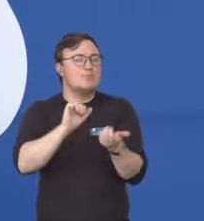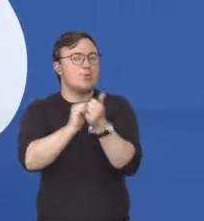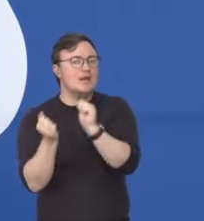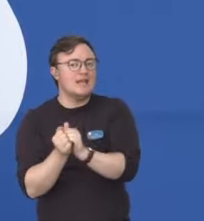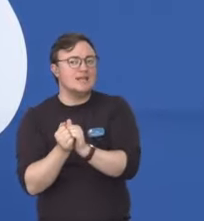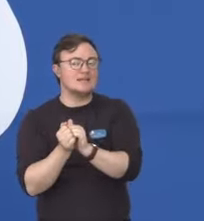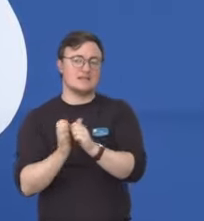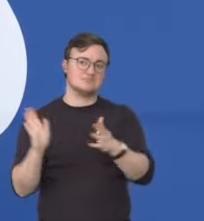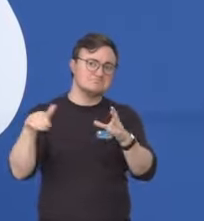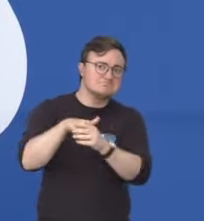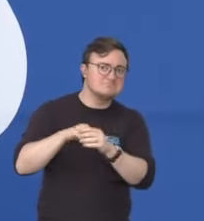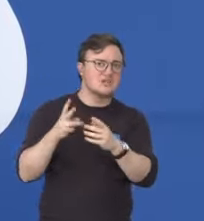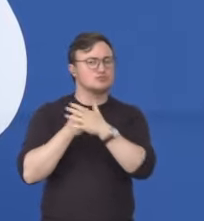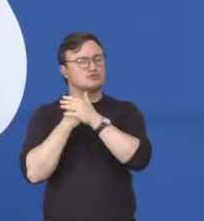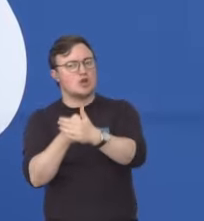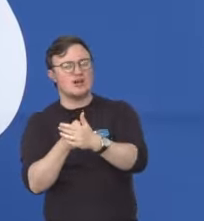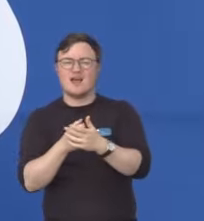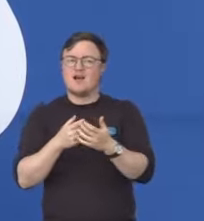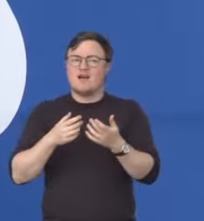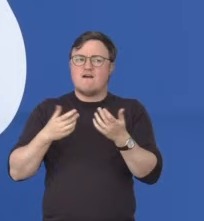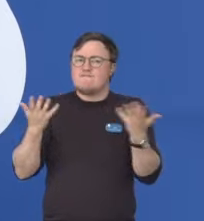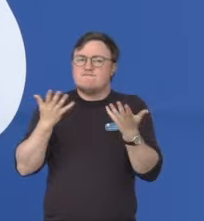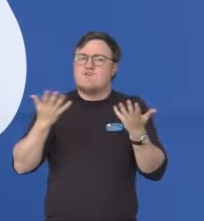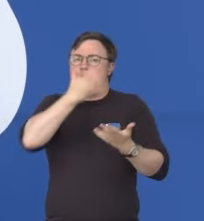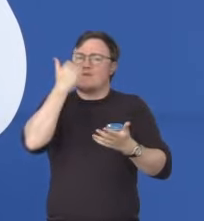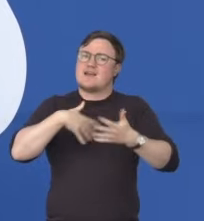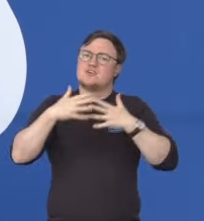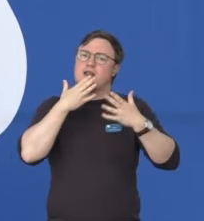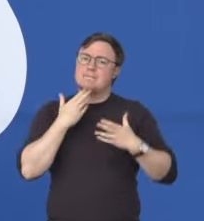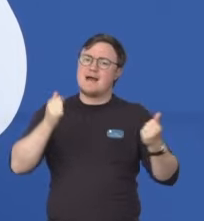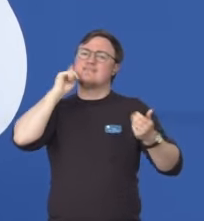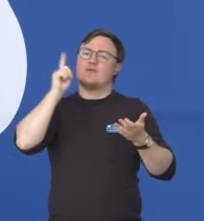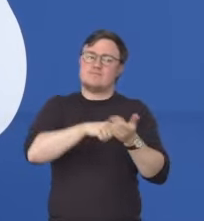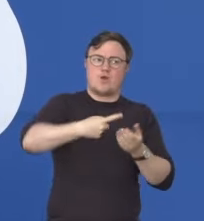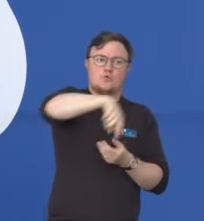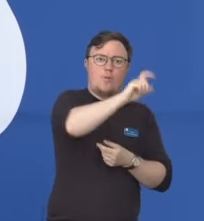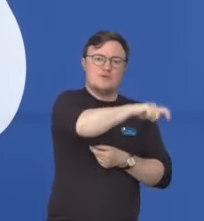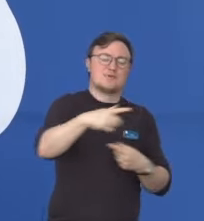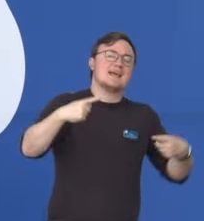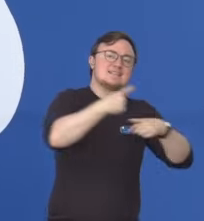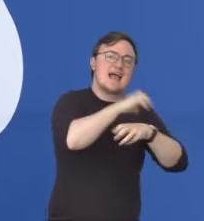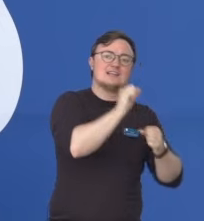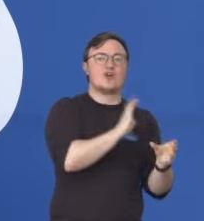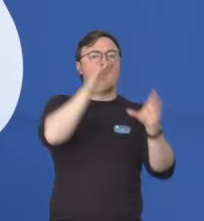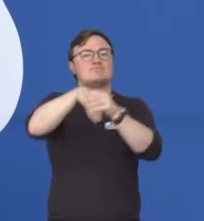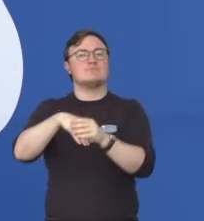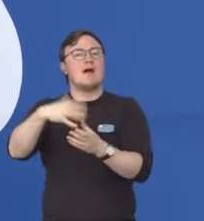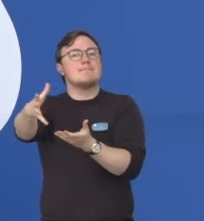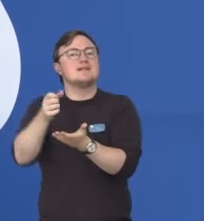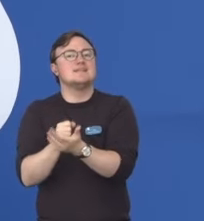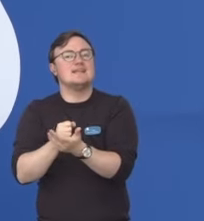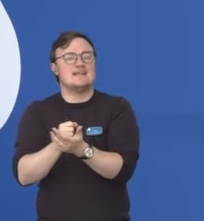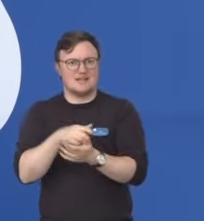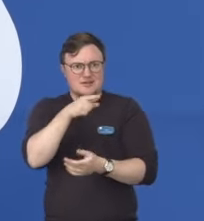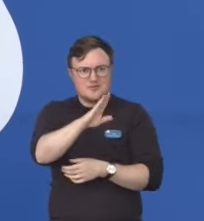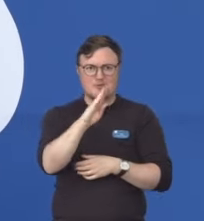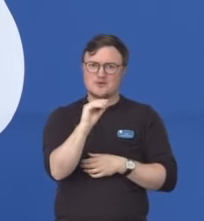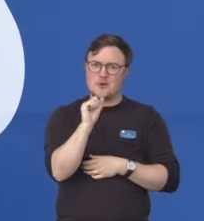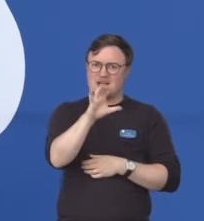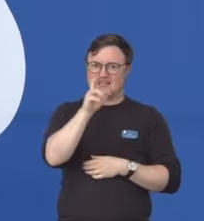stöd? Vad hade kunnat göras bättre för att få med dem i något parti, säger vi? Vi börjar hos Douglas Thor, för du hade så starka känslor om det